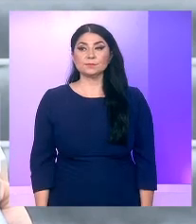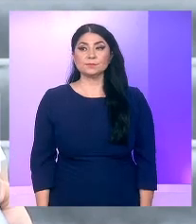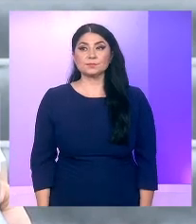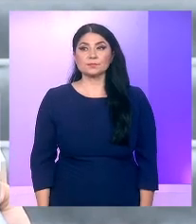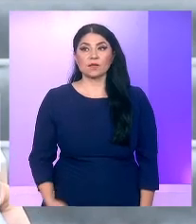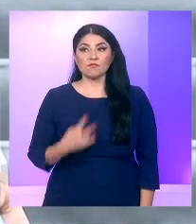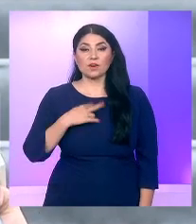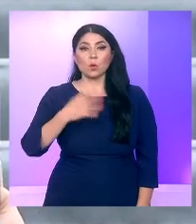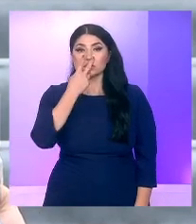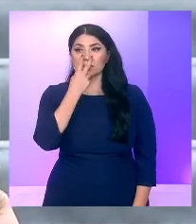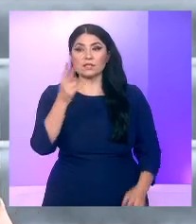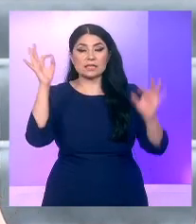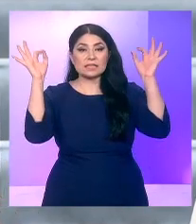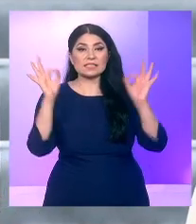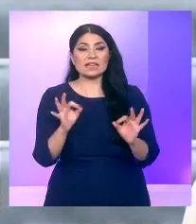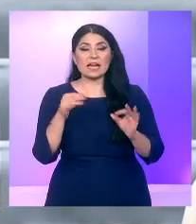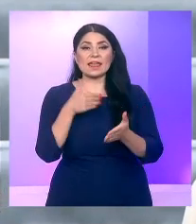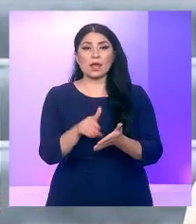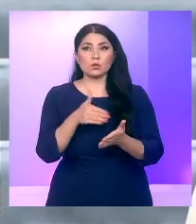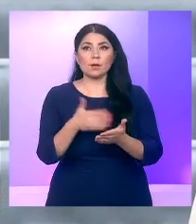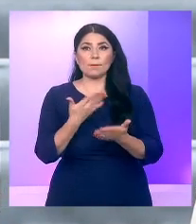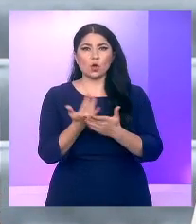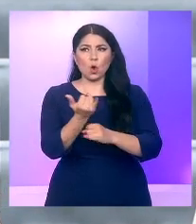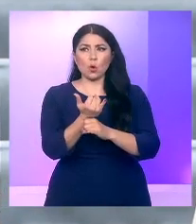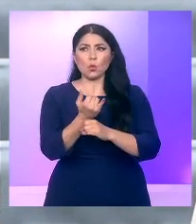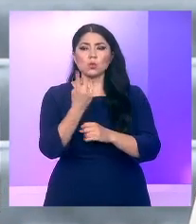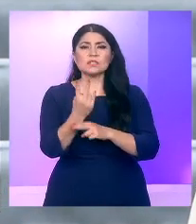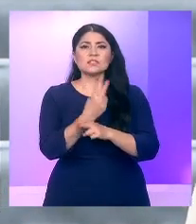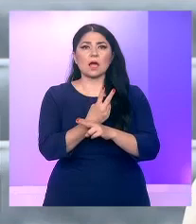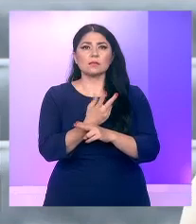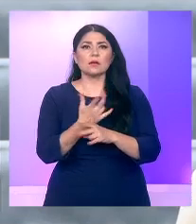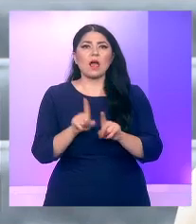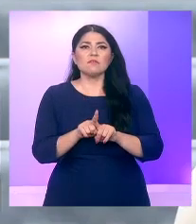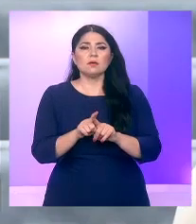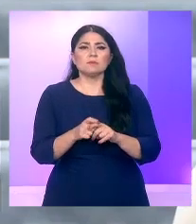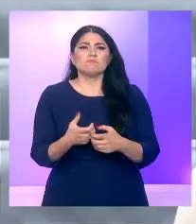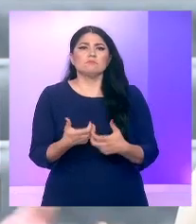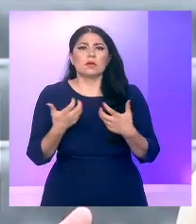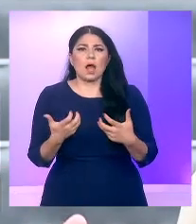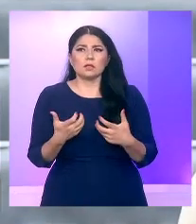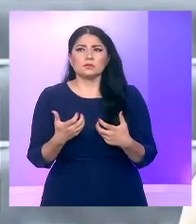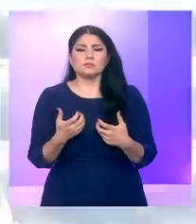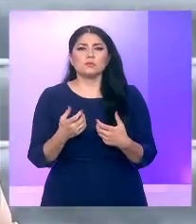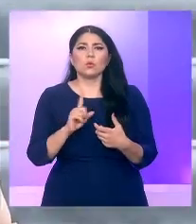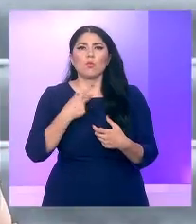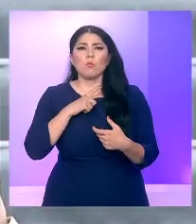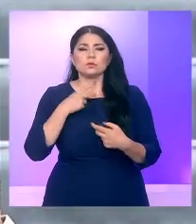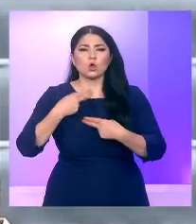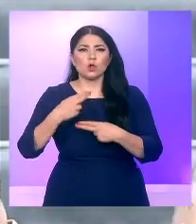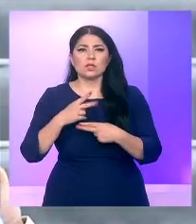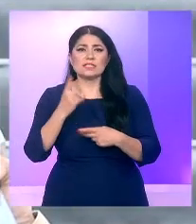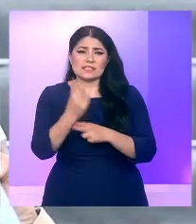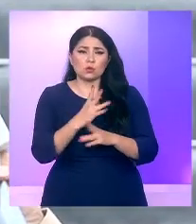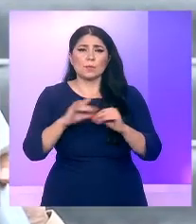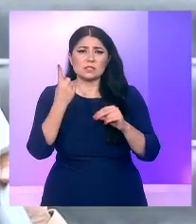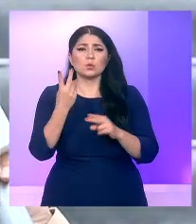pregătesc. Vreau să văd scăderea cheltuielilor, pentru că cu un stat gras nu pot să mergi înainte, iar statul român este un stat foarte gras. Nu putem să